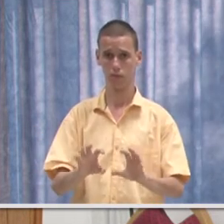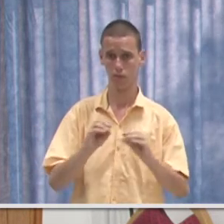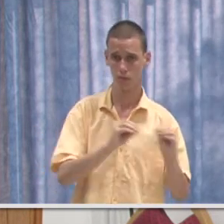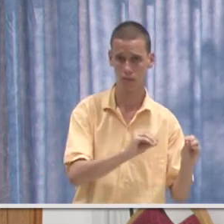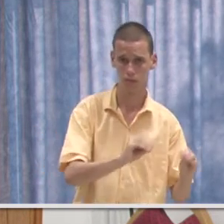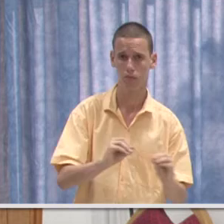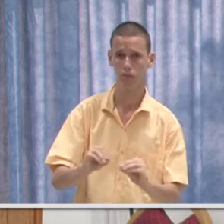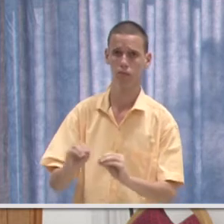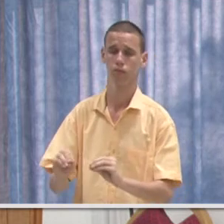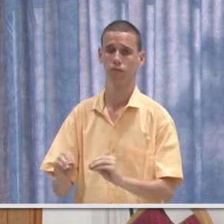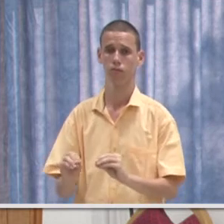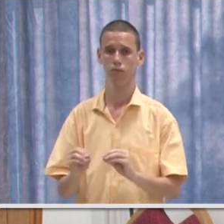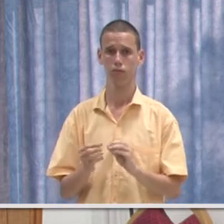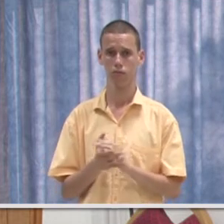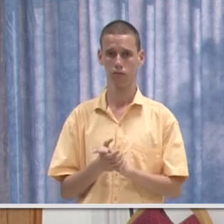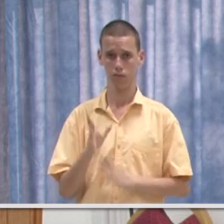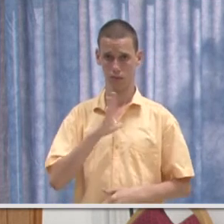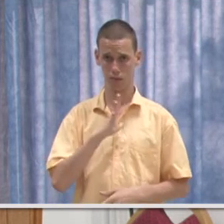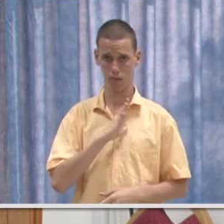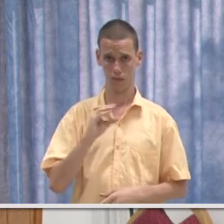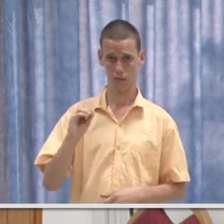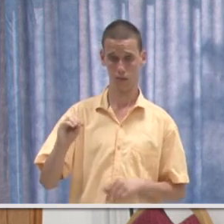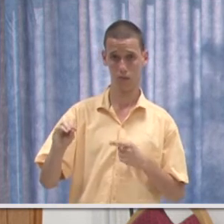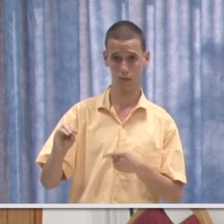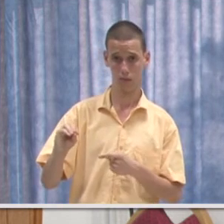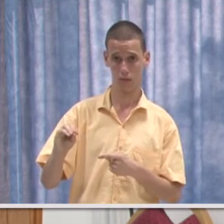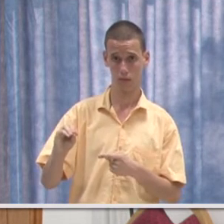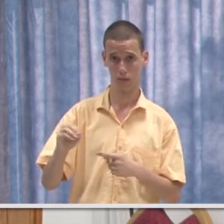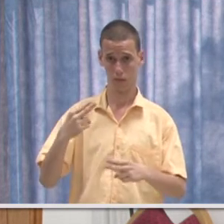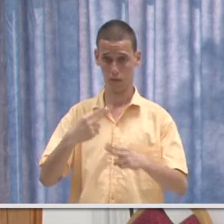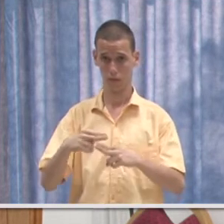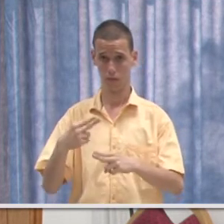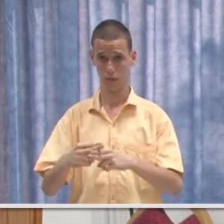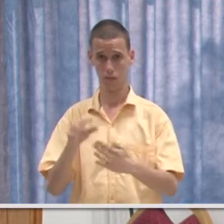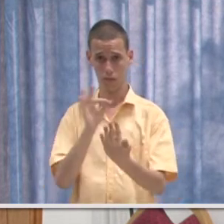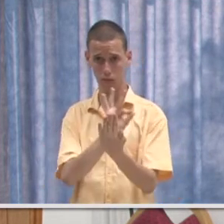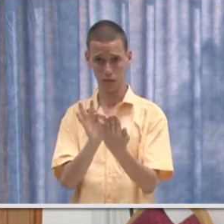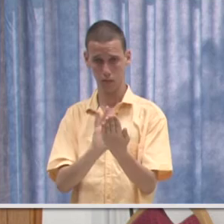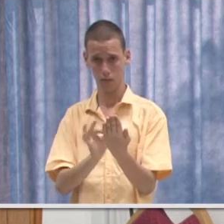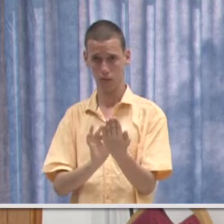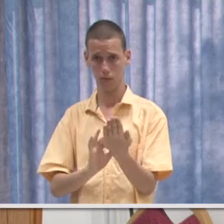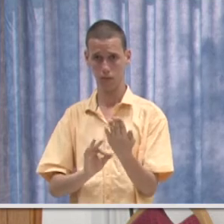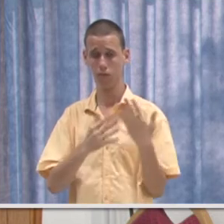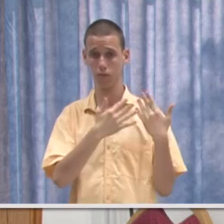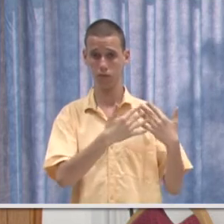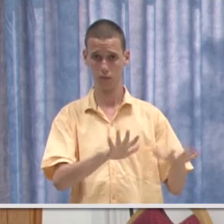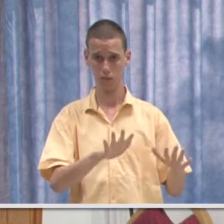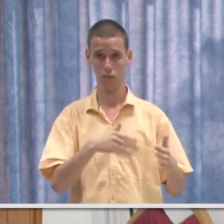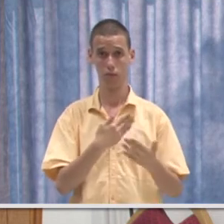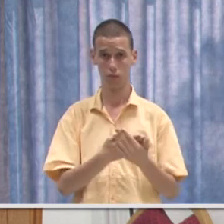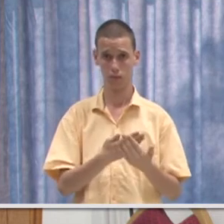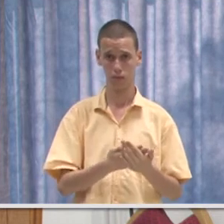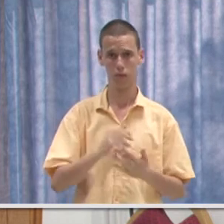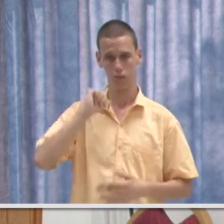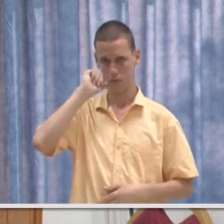fini faire cette registration et mon quoi dans aujourd'hui bien demain ou bien commencement de la semaine il y en a peu qui